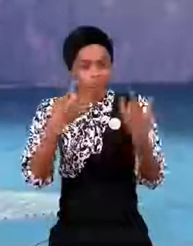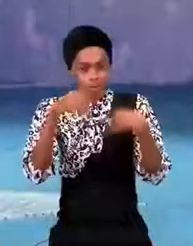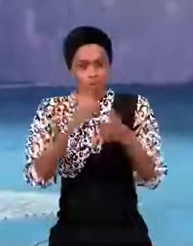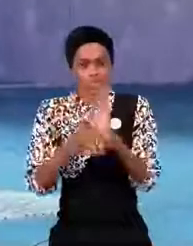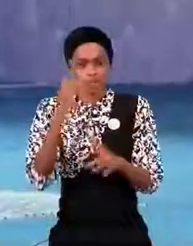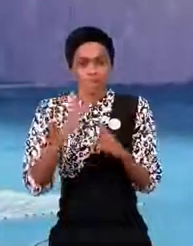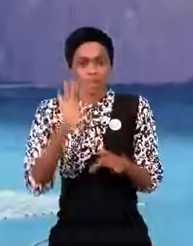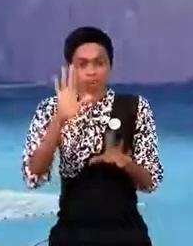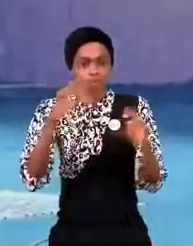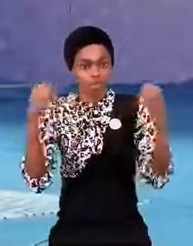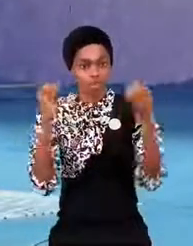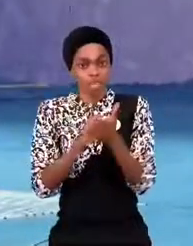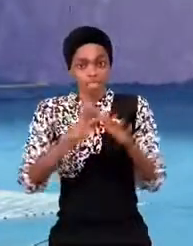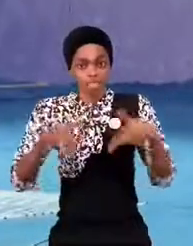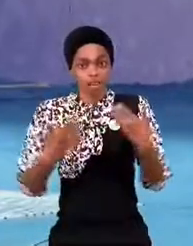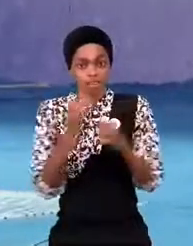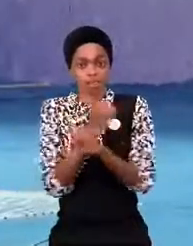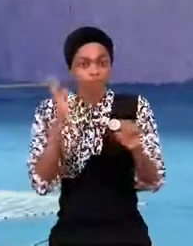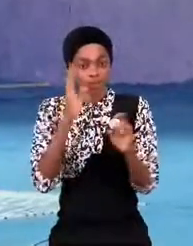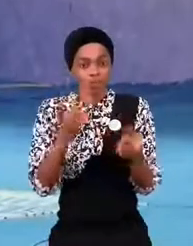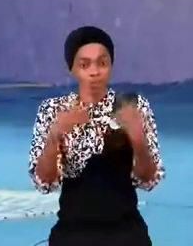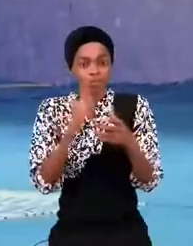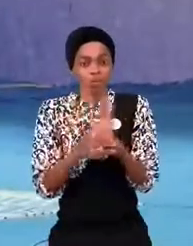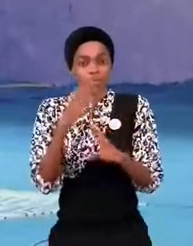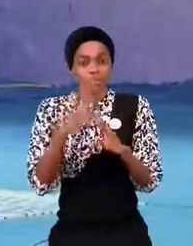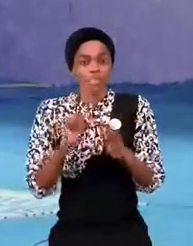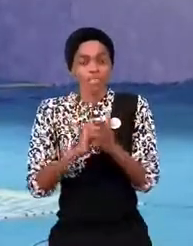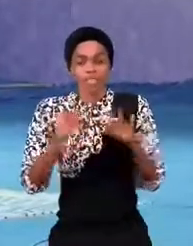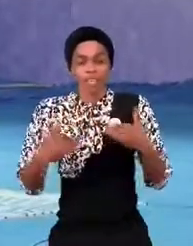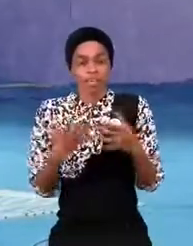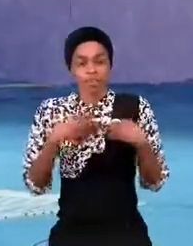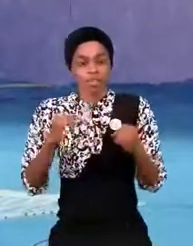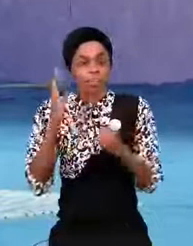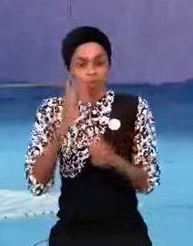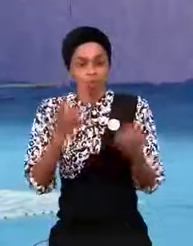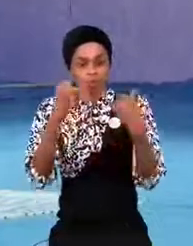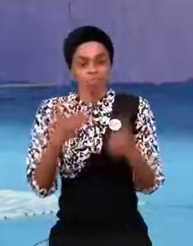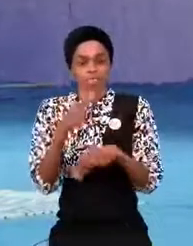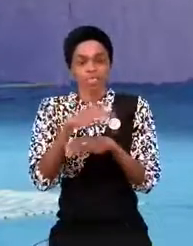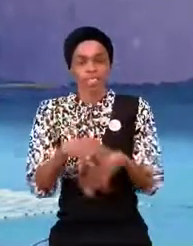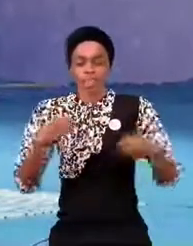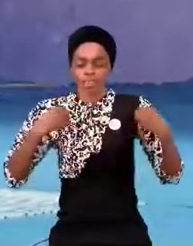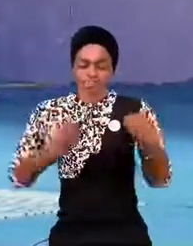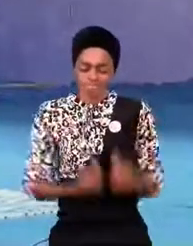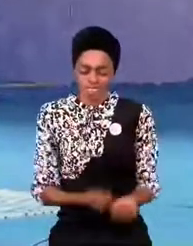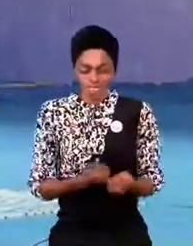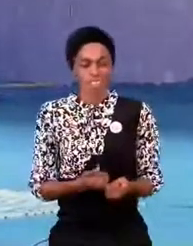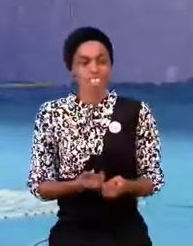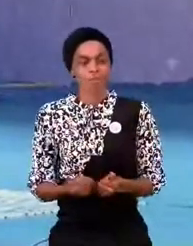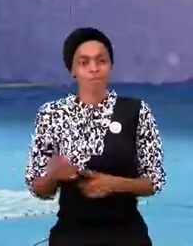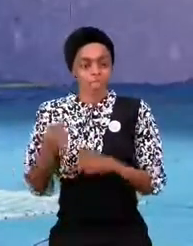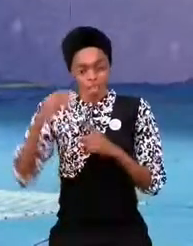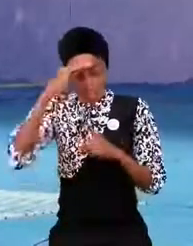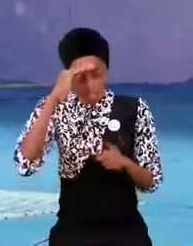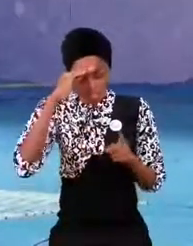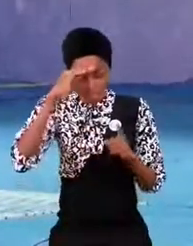soir. Oh, immédiatement. Il se leva, prit son lit et sortit en